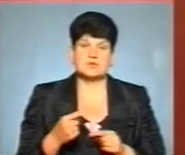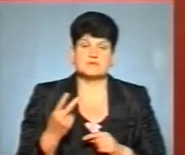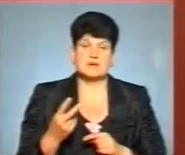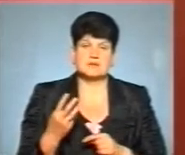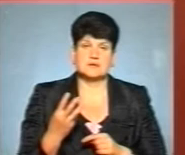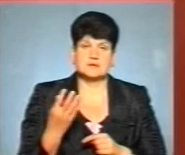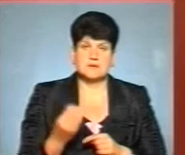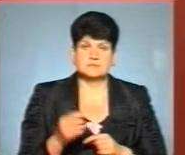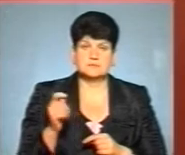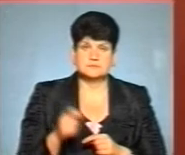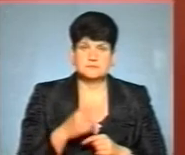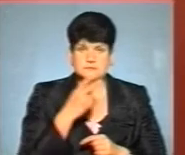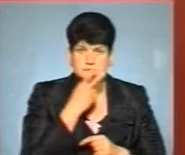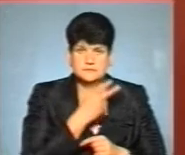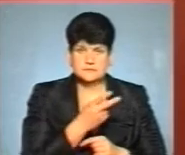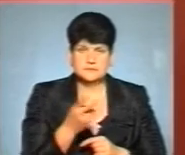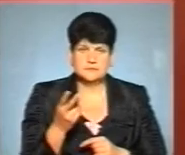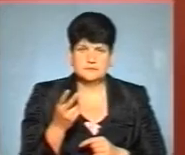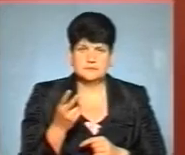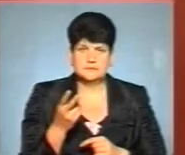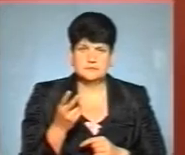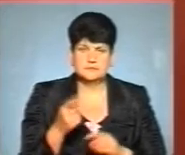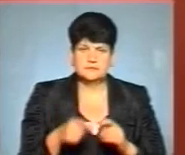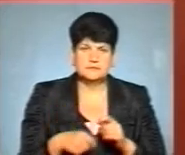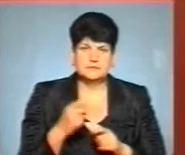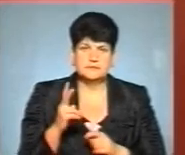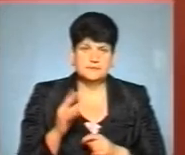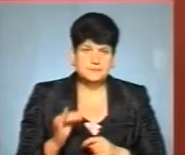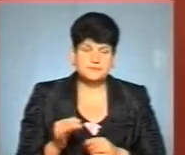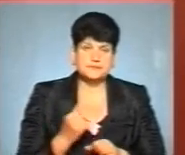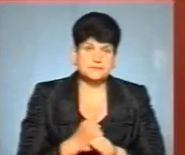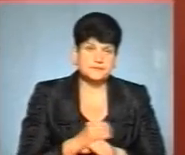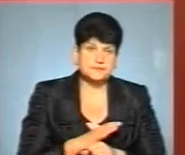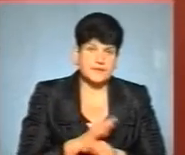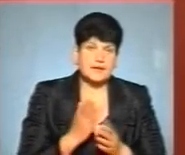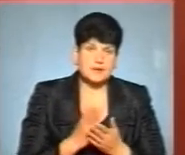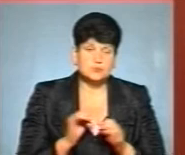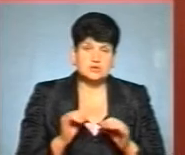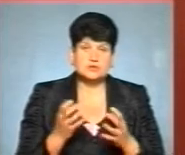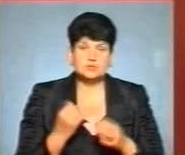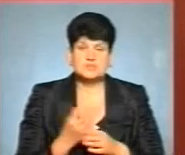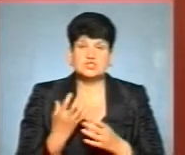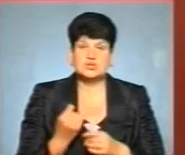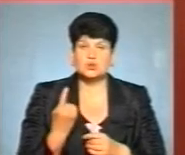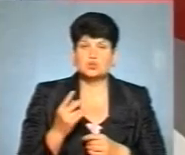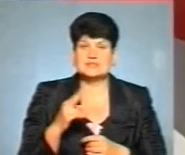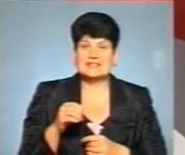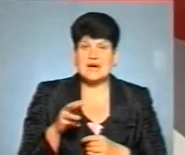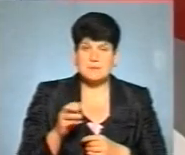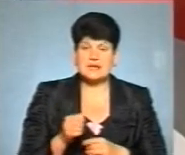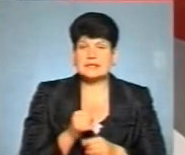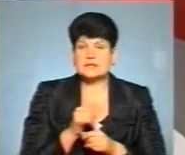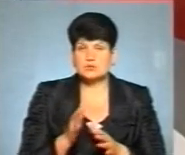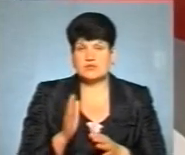приїхали туди подивитися, оцінити збитки, які нанесені були. Є можливість зробити ще одну додаткову дамбу, яка унеможливить